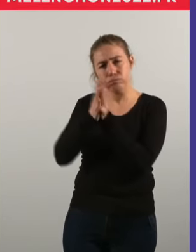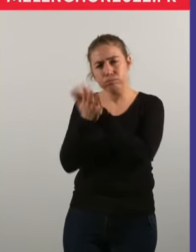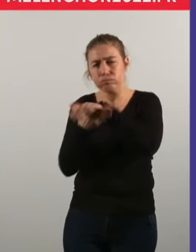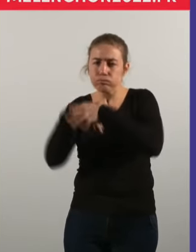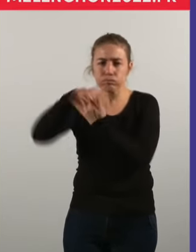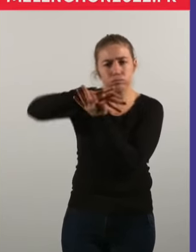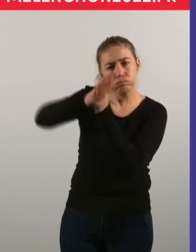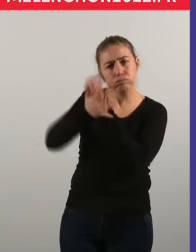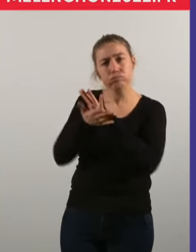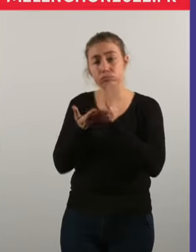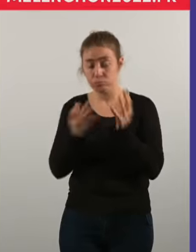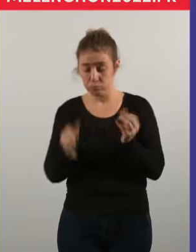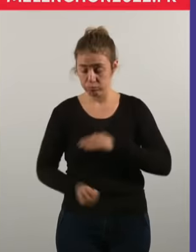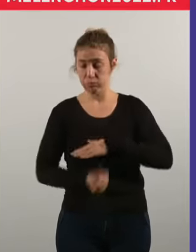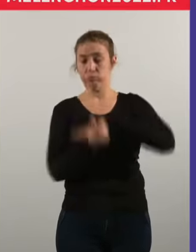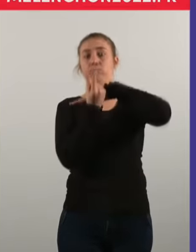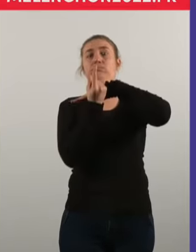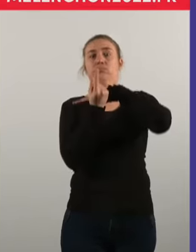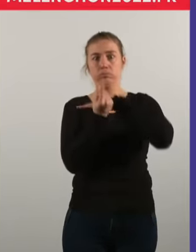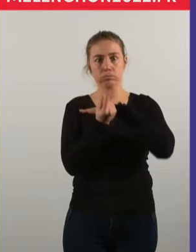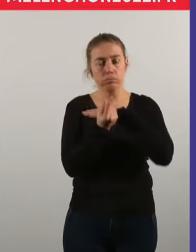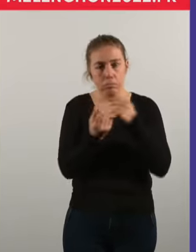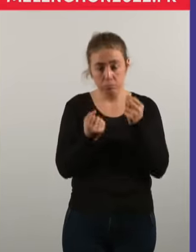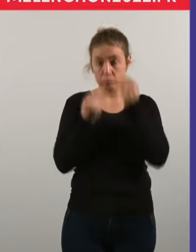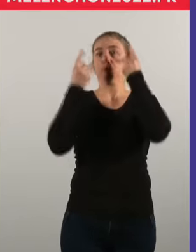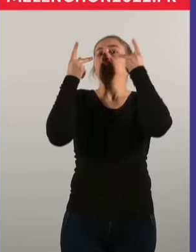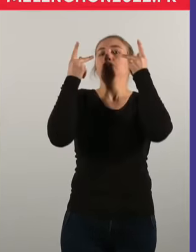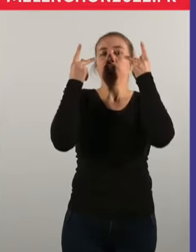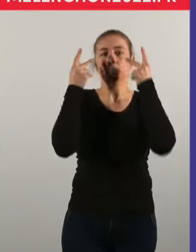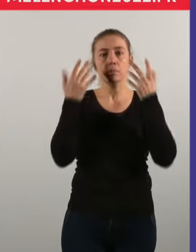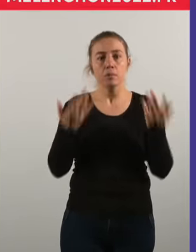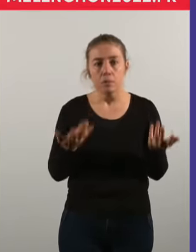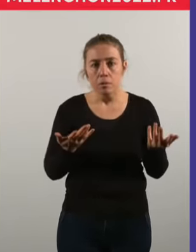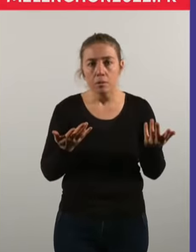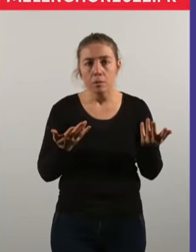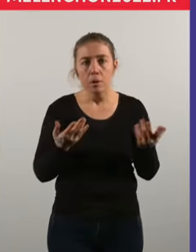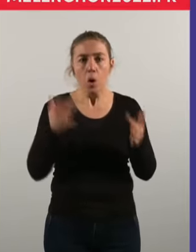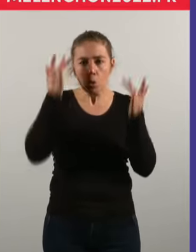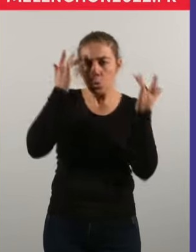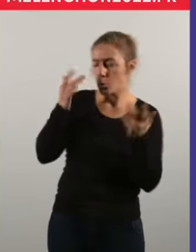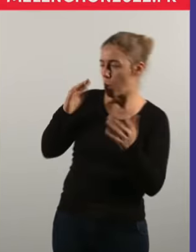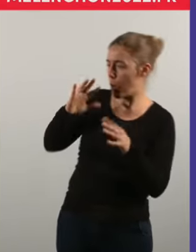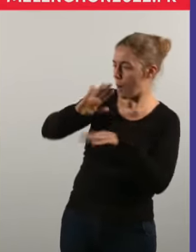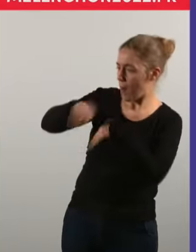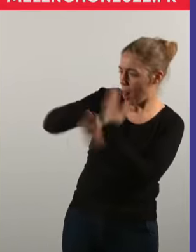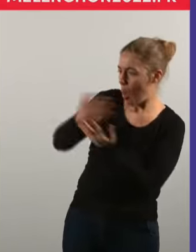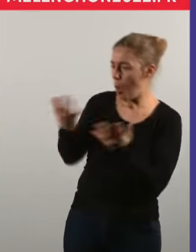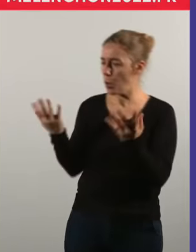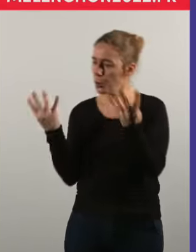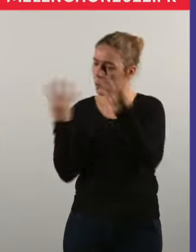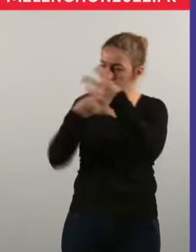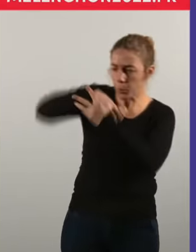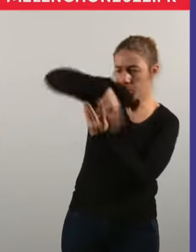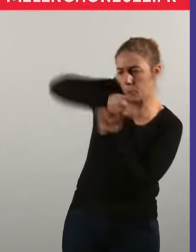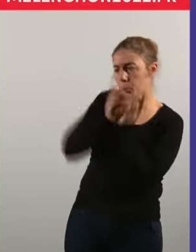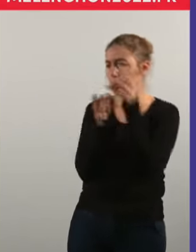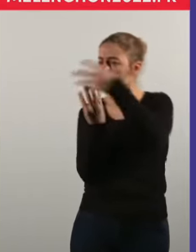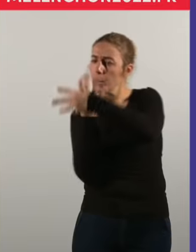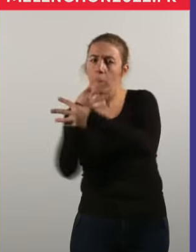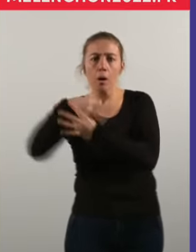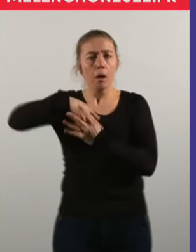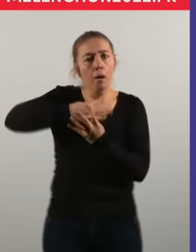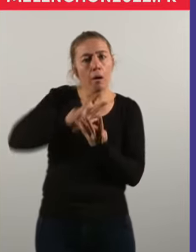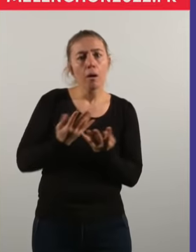l'échange, le jaillissement de l'inattendu, quand les cultures se parlent l'une à l'autre, s'interpénètrent et